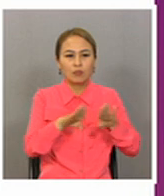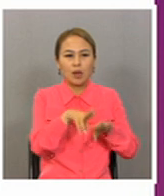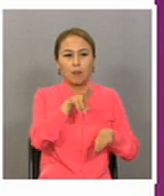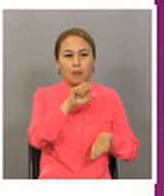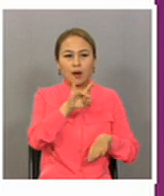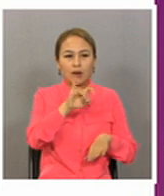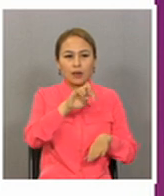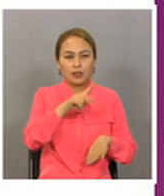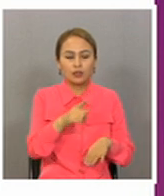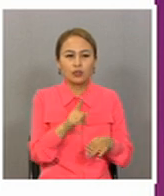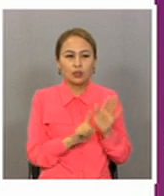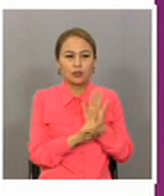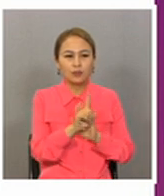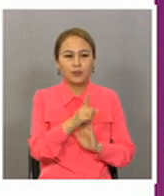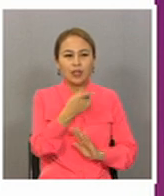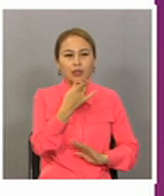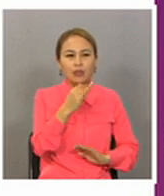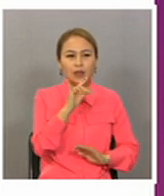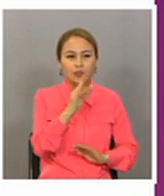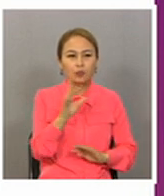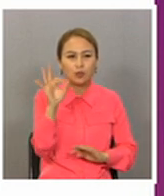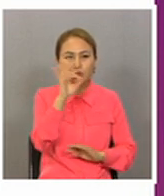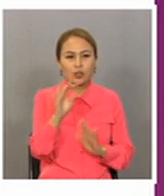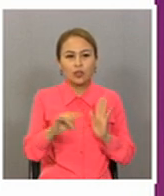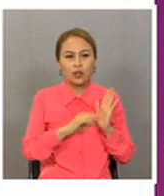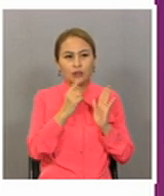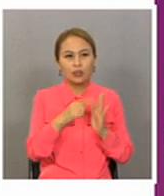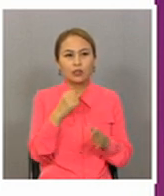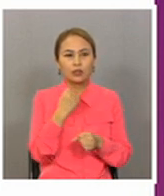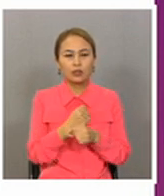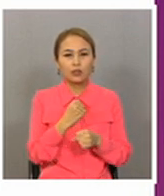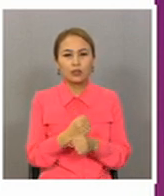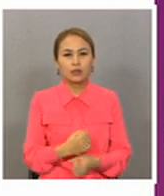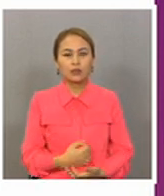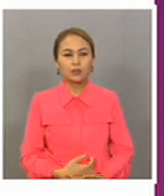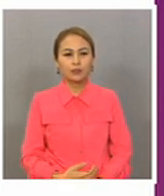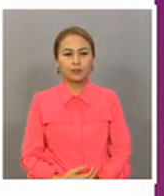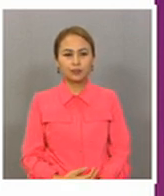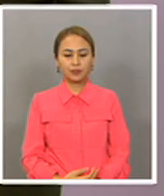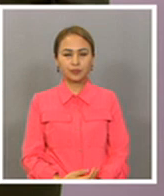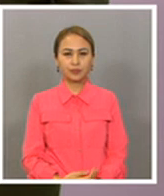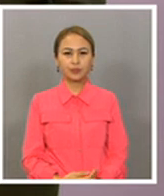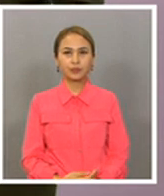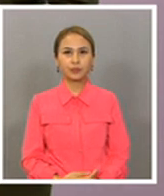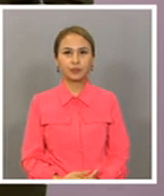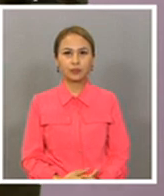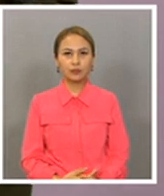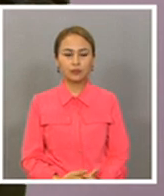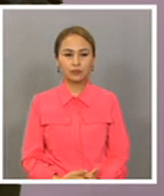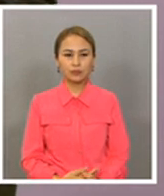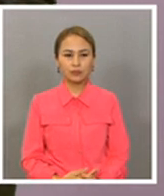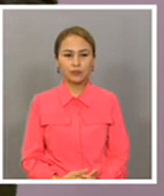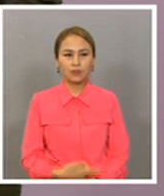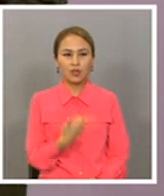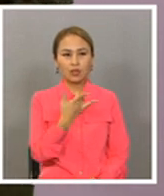осымен параллель жүреді? График бойынша сұрақтар құрастырыңдар.